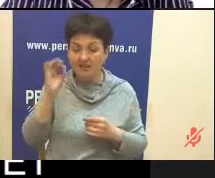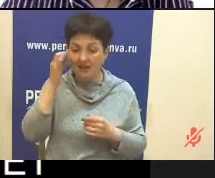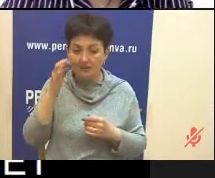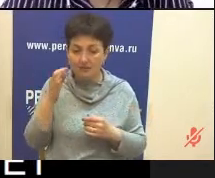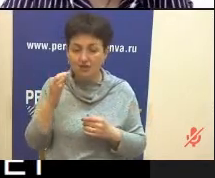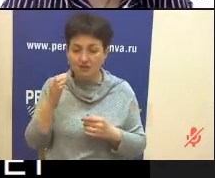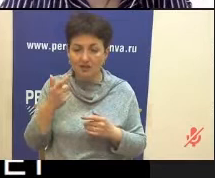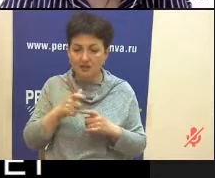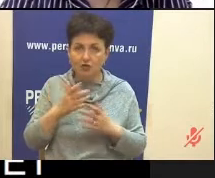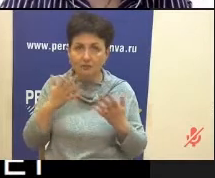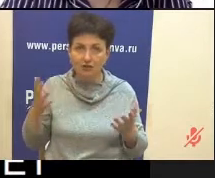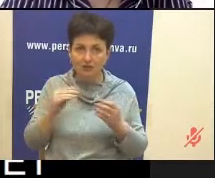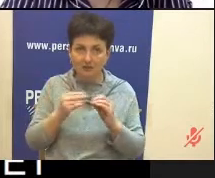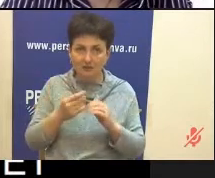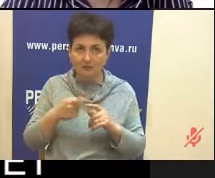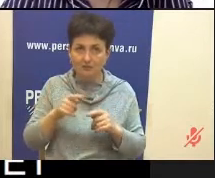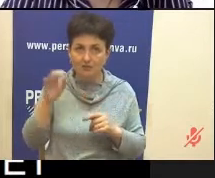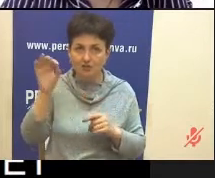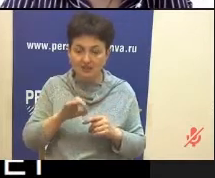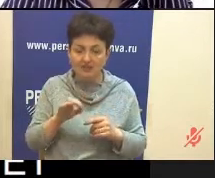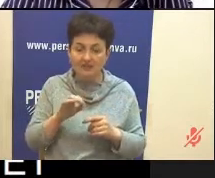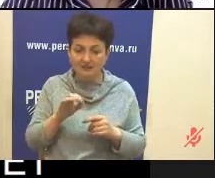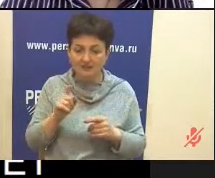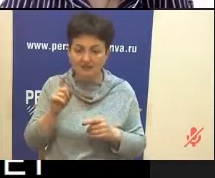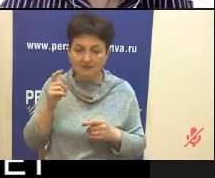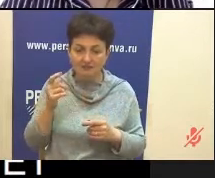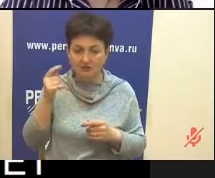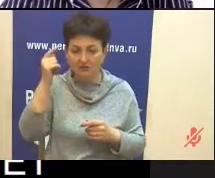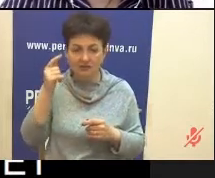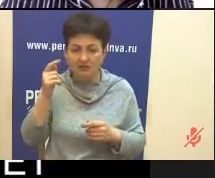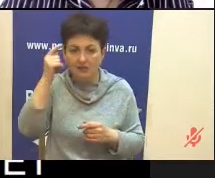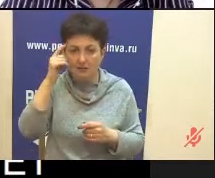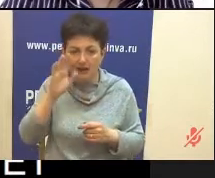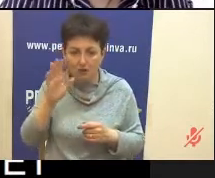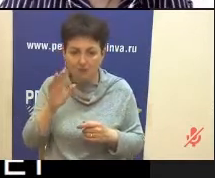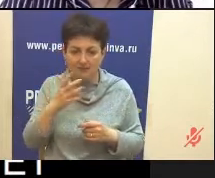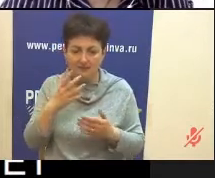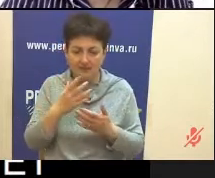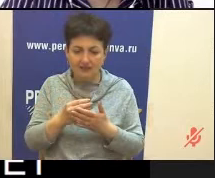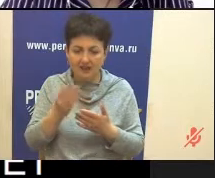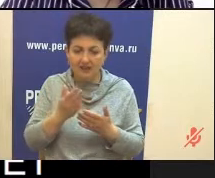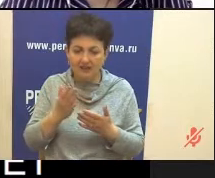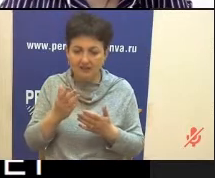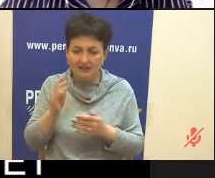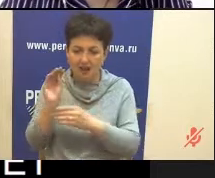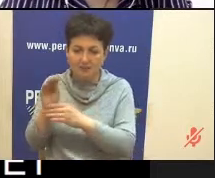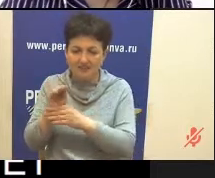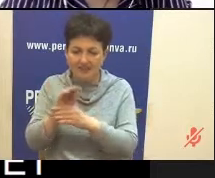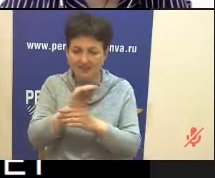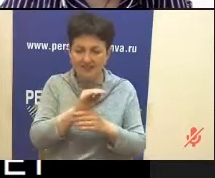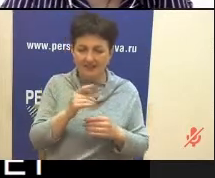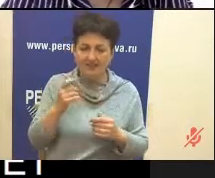в некоммерческом секторе точно большая проблема, мы часто склонны, не подумав, начать ближайший свой круг громить